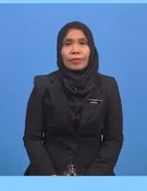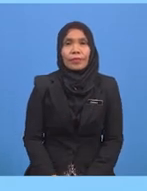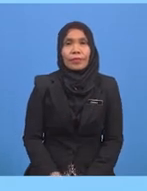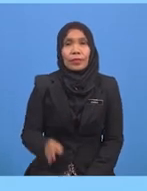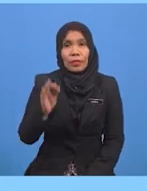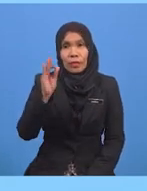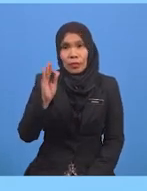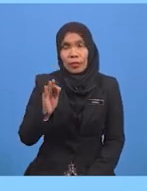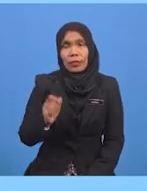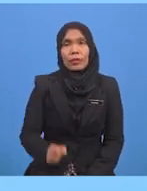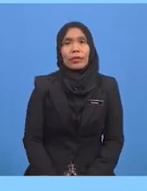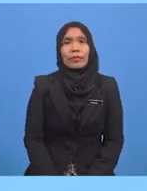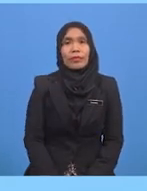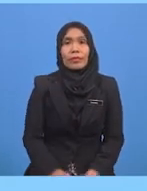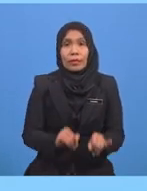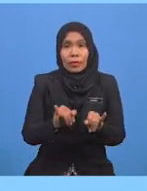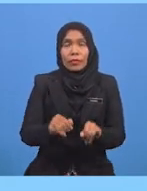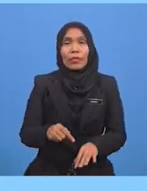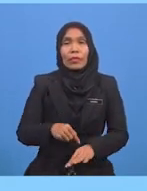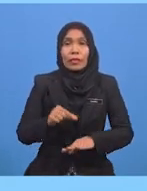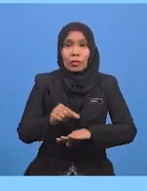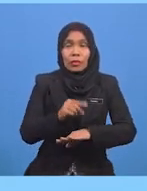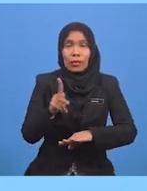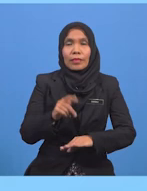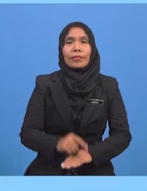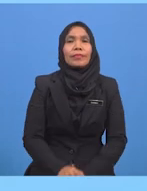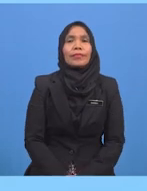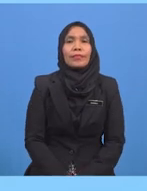sesuai digunakan kerana kita tahu